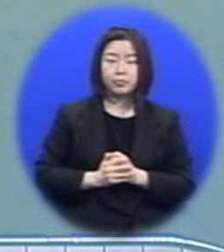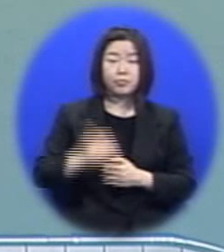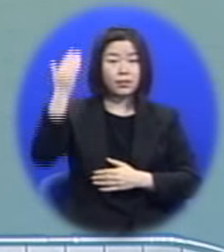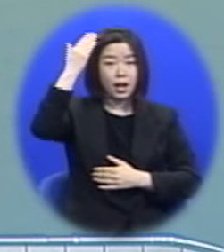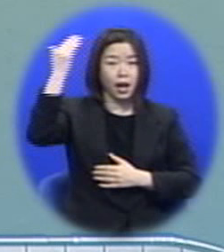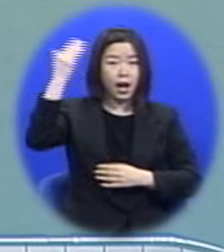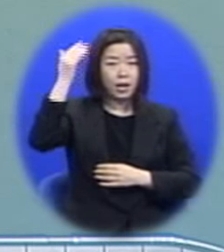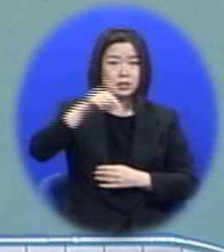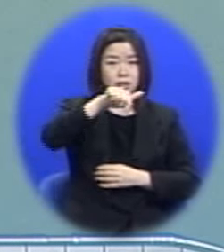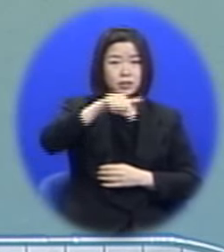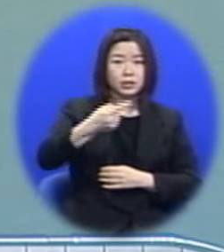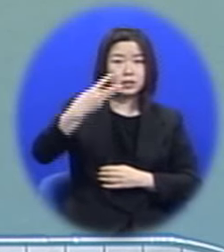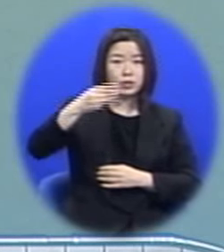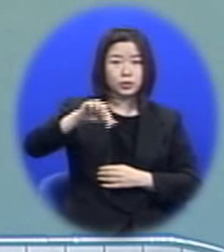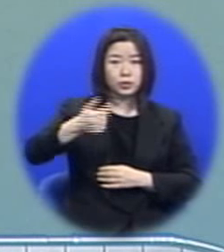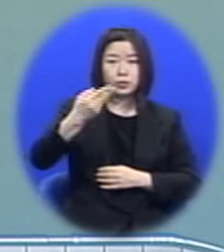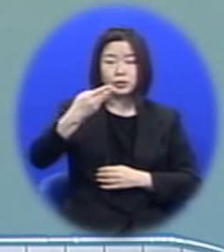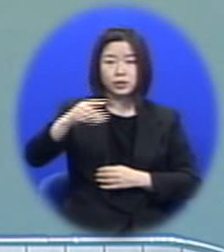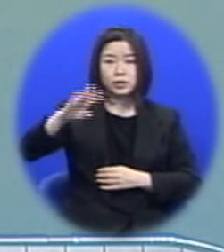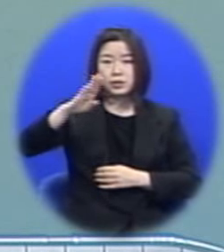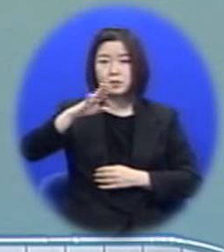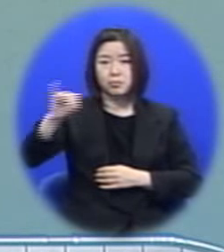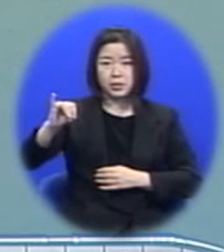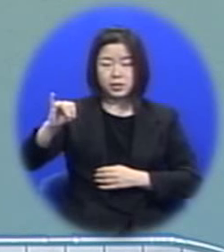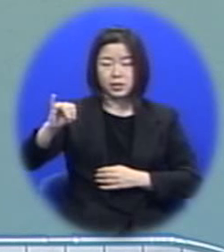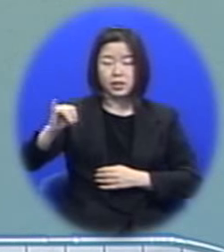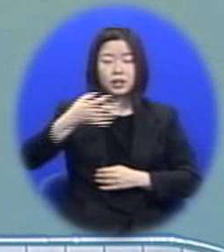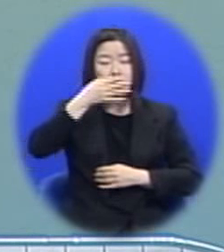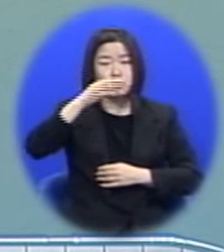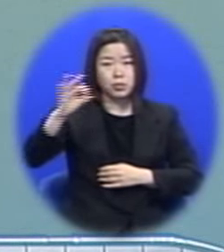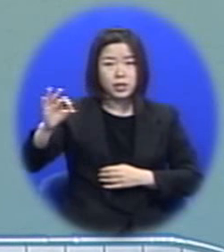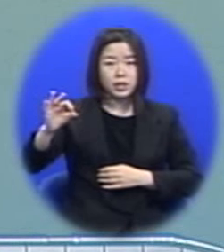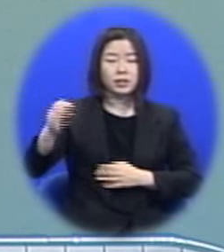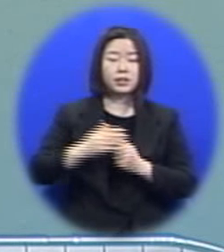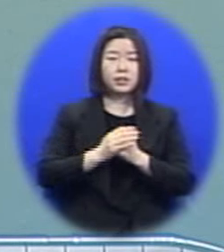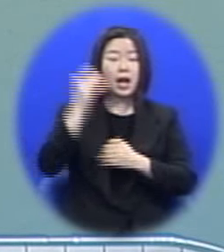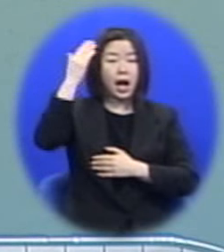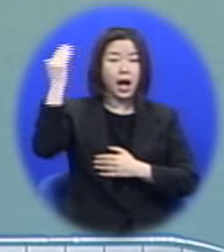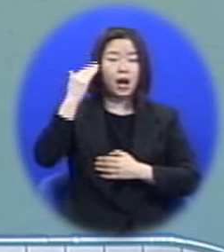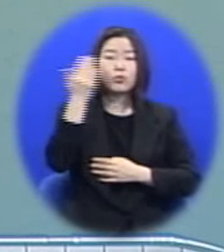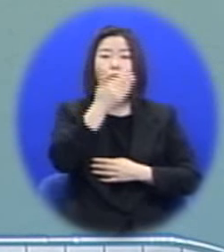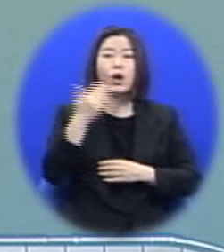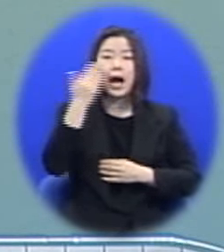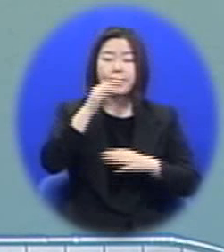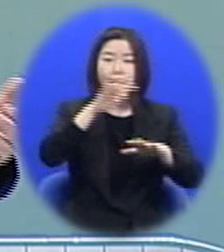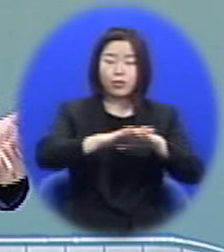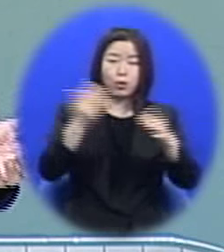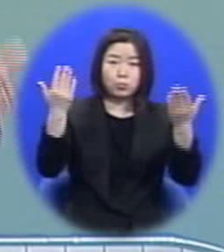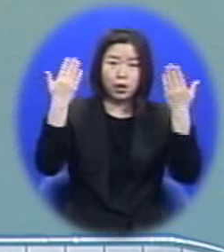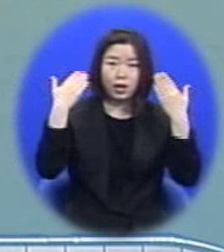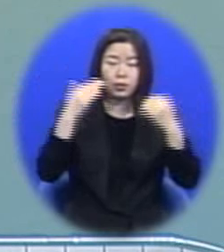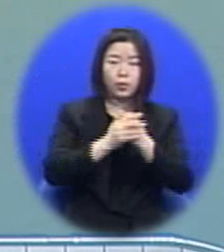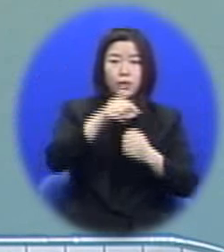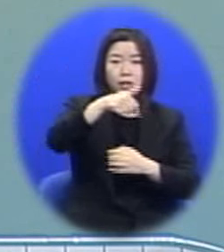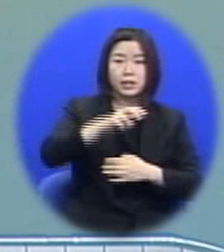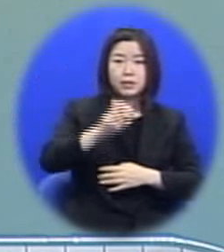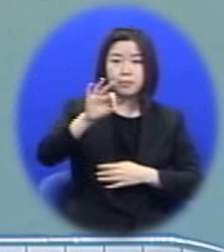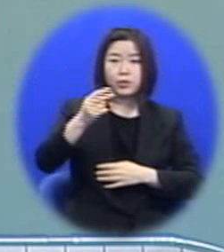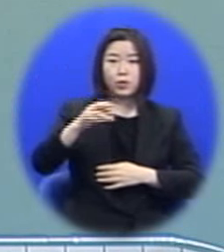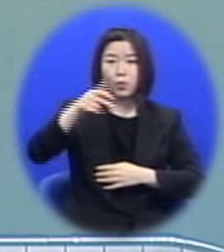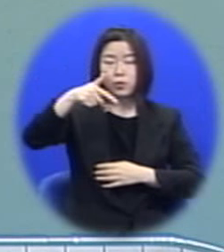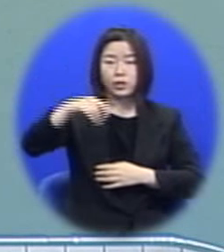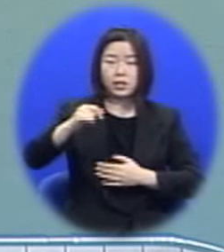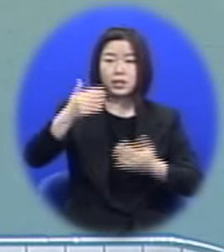한국의 그른투비라고 불리는 가나안 농군학교 김영규 교장님, 자유당 시절에 대학생들이 그렇게 데모들을 할